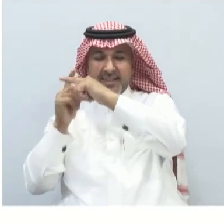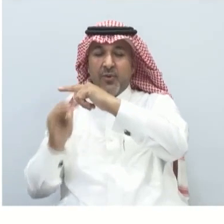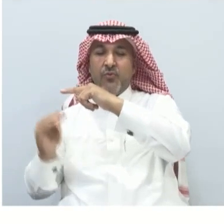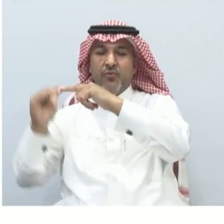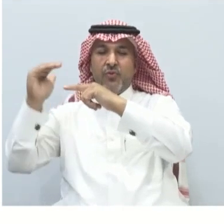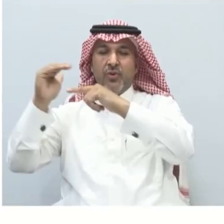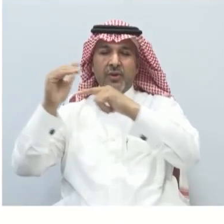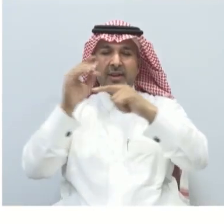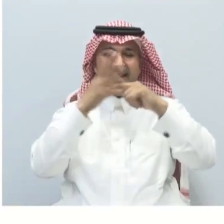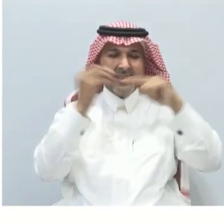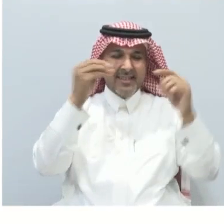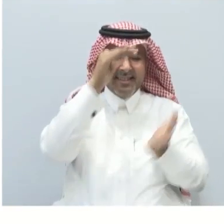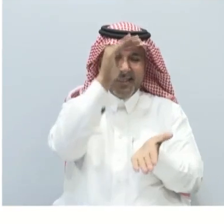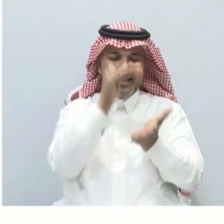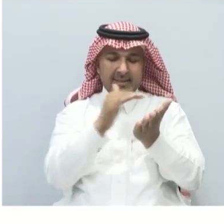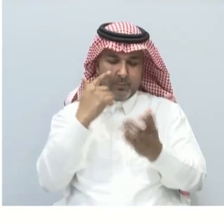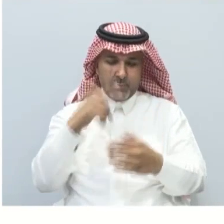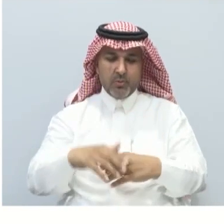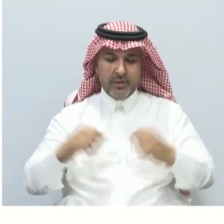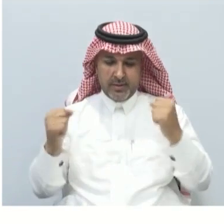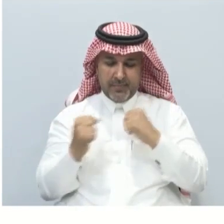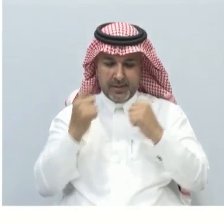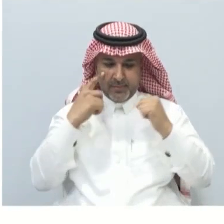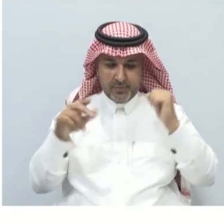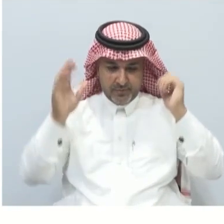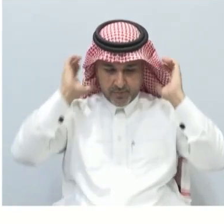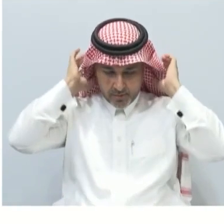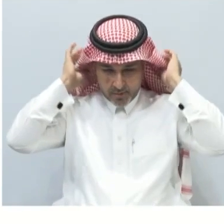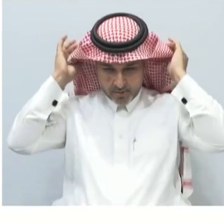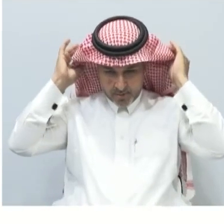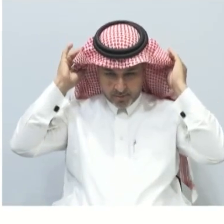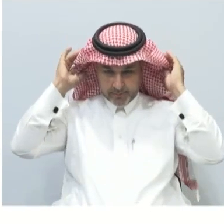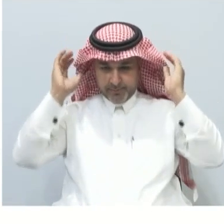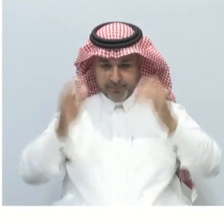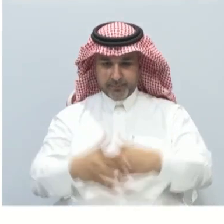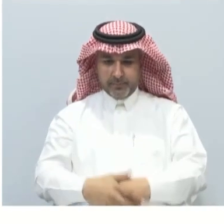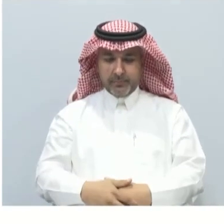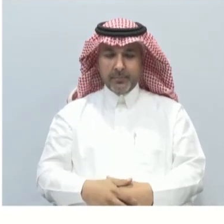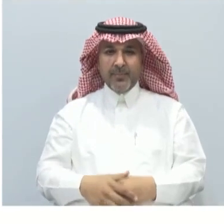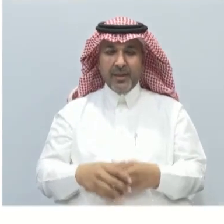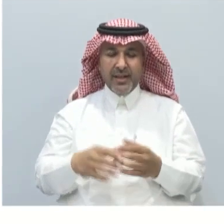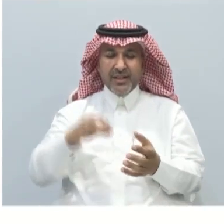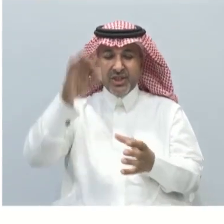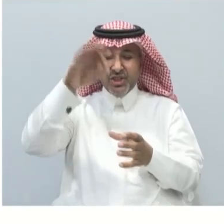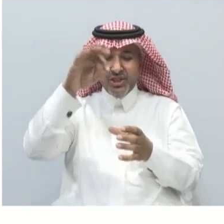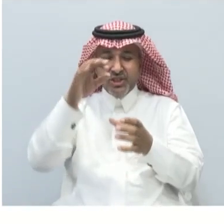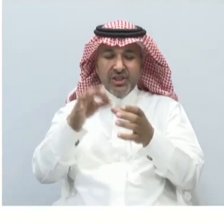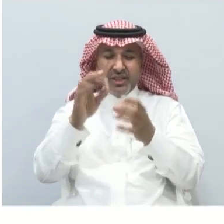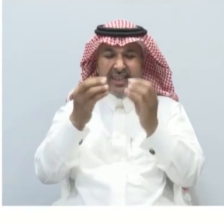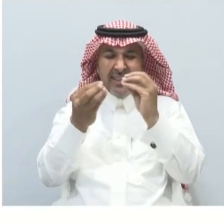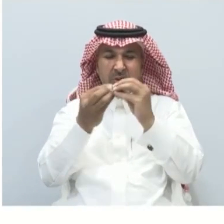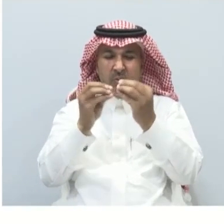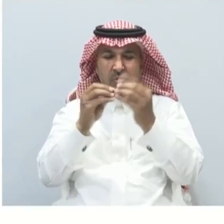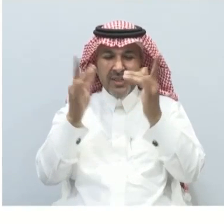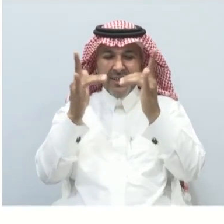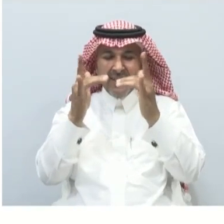طرح خلينا نشوف هالمثال هذا معنا مثال رقم اربعه يحتوي كوب من الشاي الاخضر على 35 مليجرام من